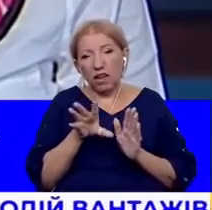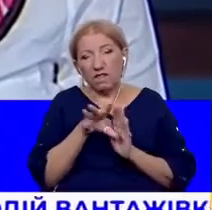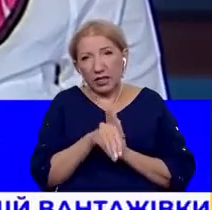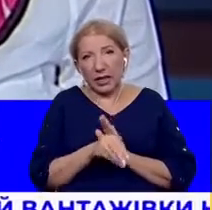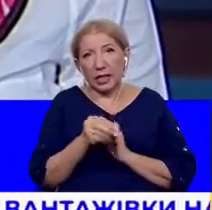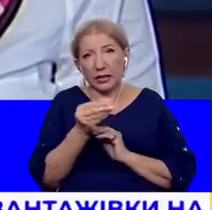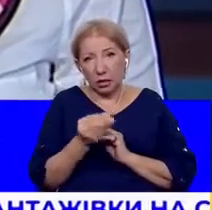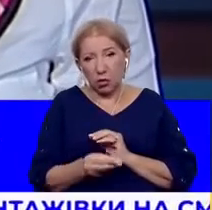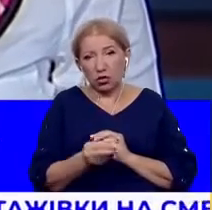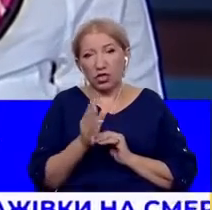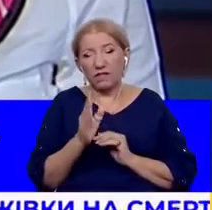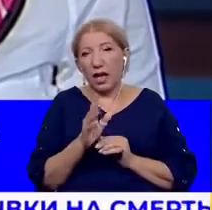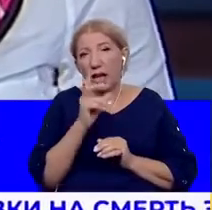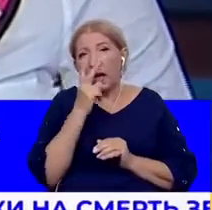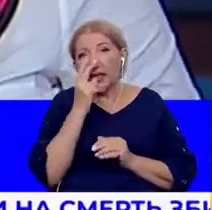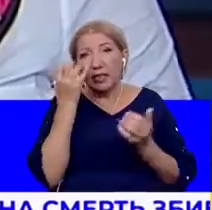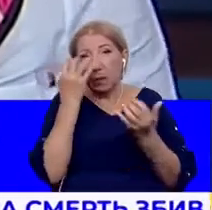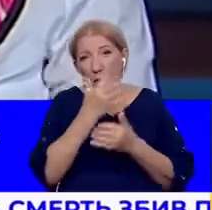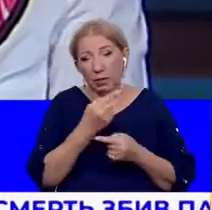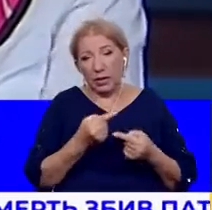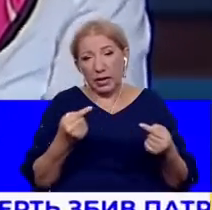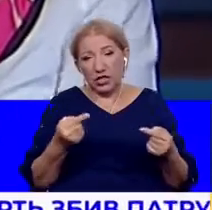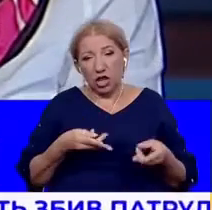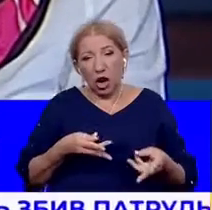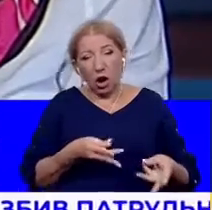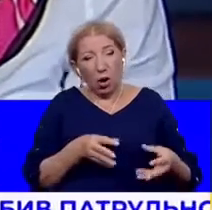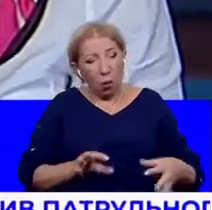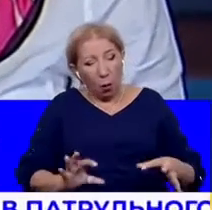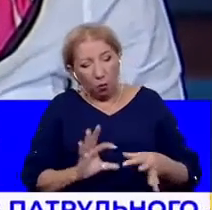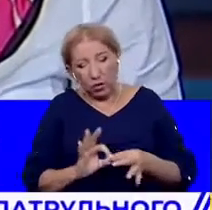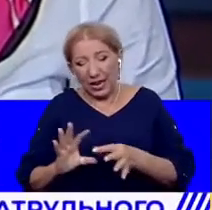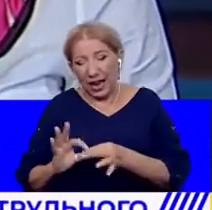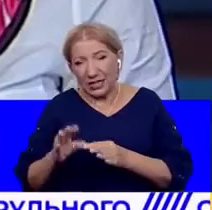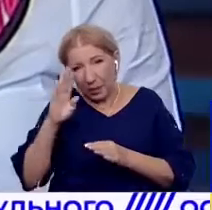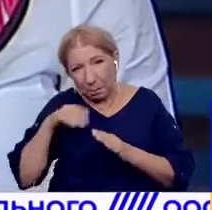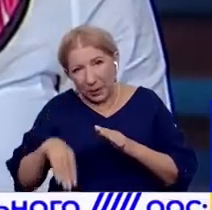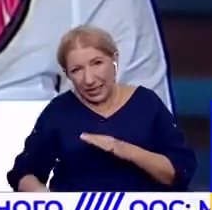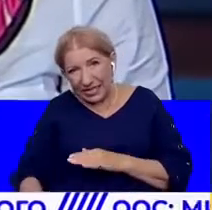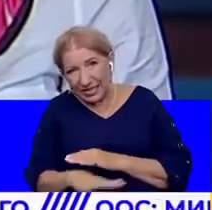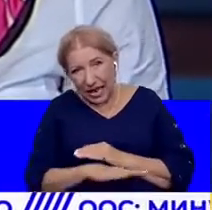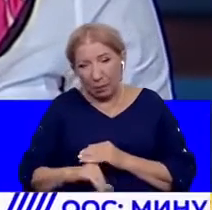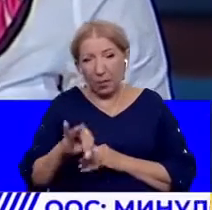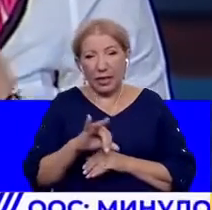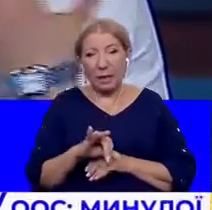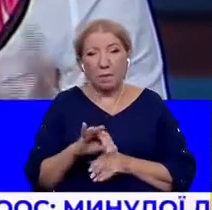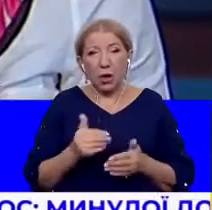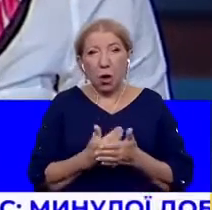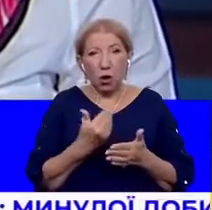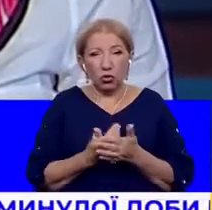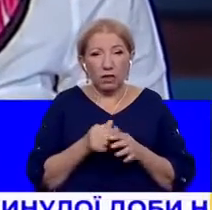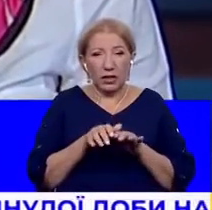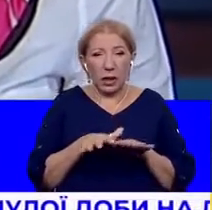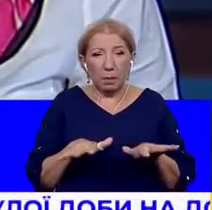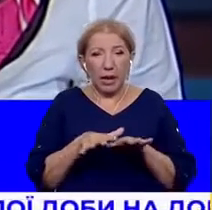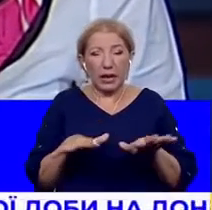вкладати кошти в непомітні речі. Комунікації підземні, оновлення, відповідно,